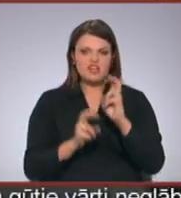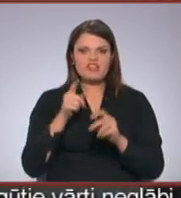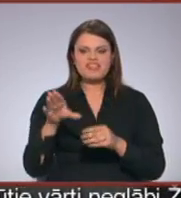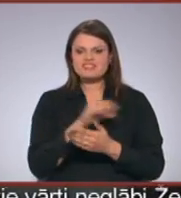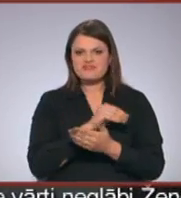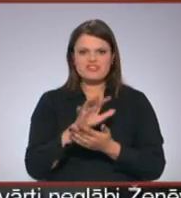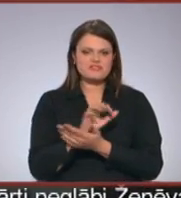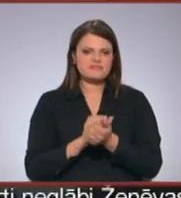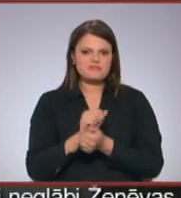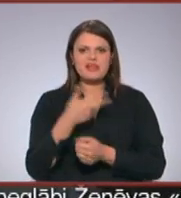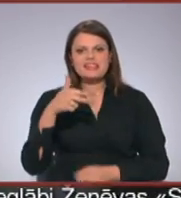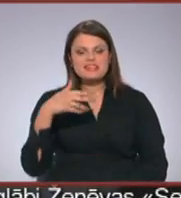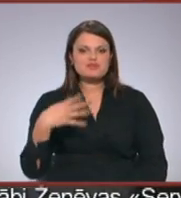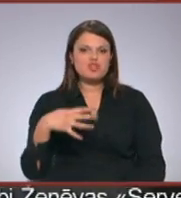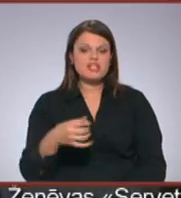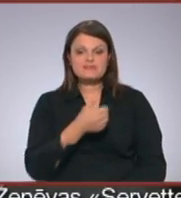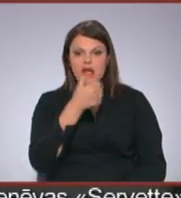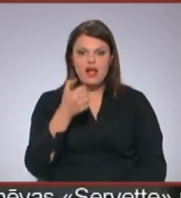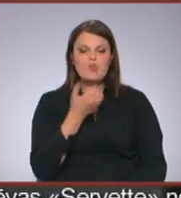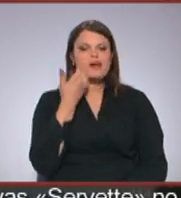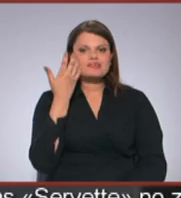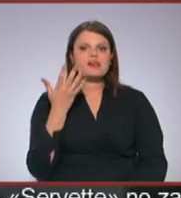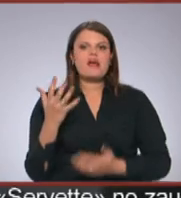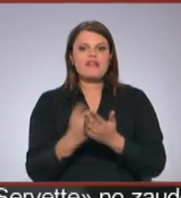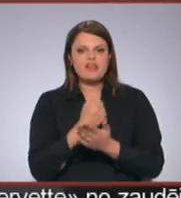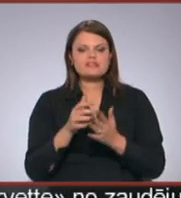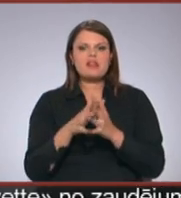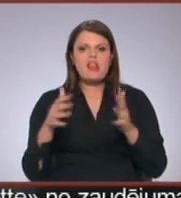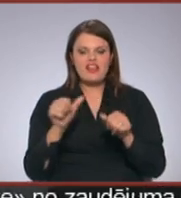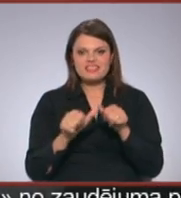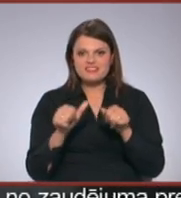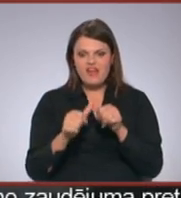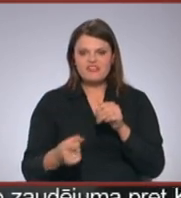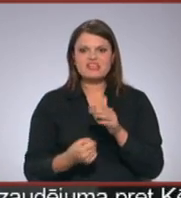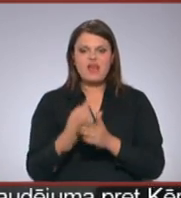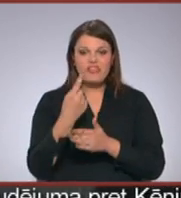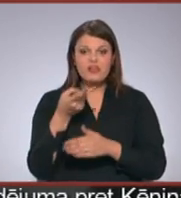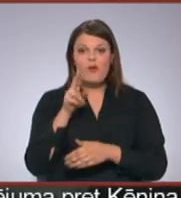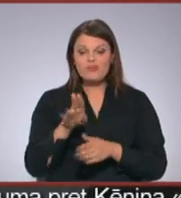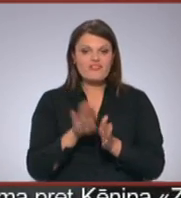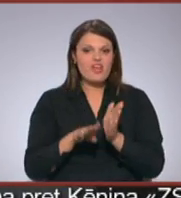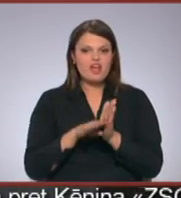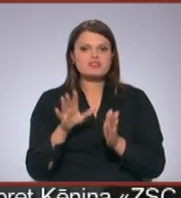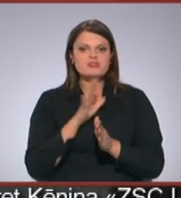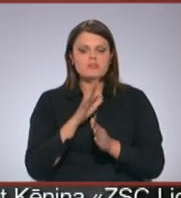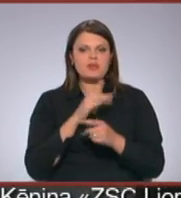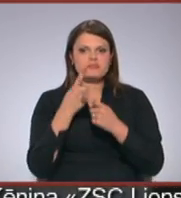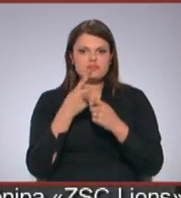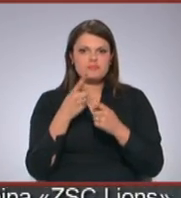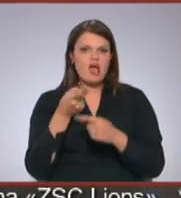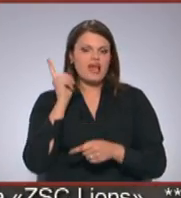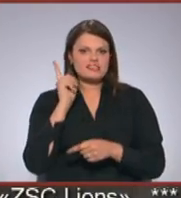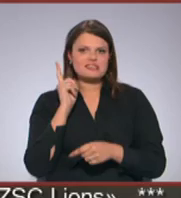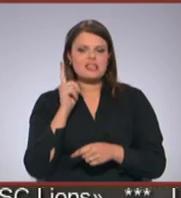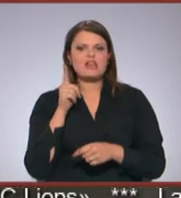noplicināts 30-40 gados, kad tika atrasts lielās naftas atradnes un ka vienkārši tika nolobēts kaņepju audzēšanas